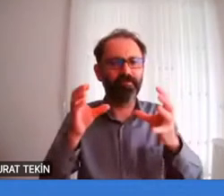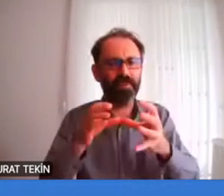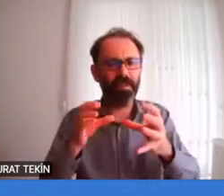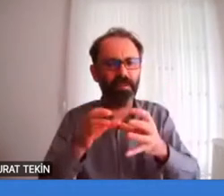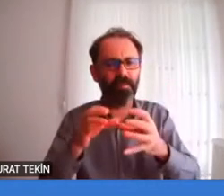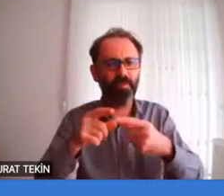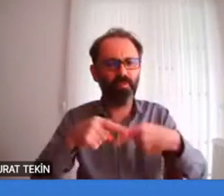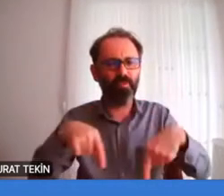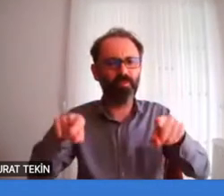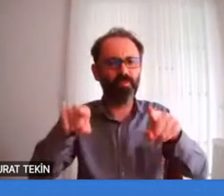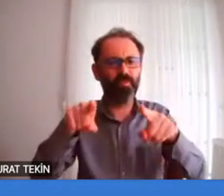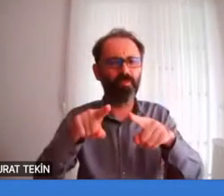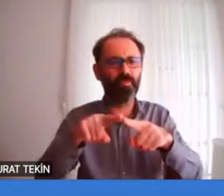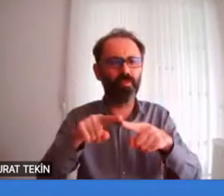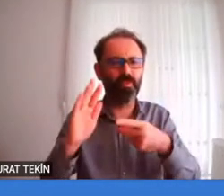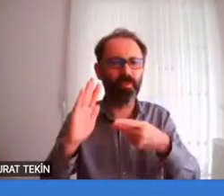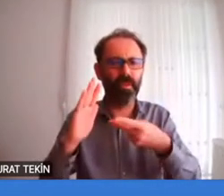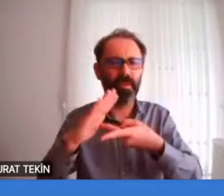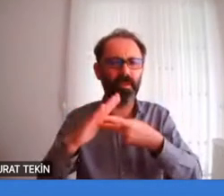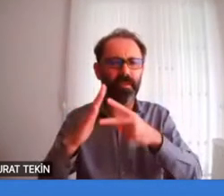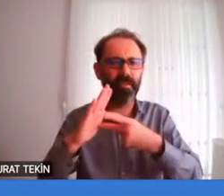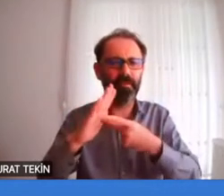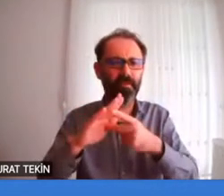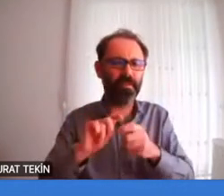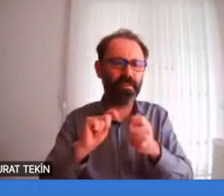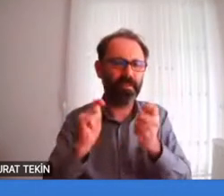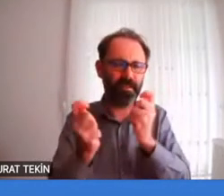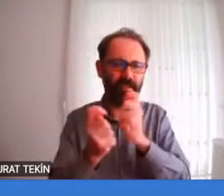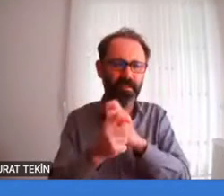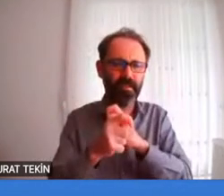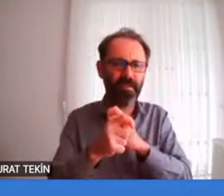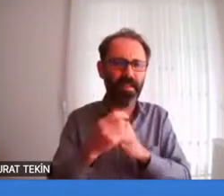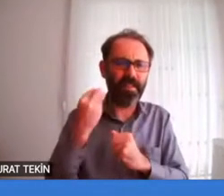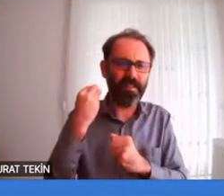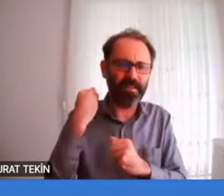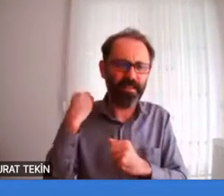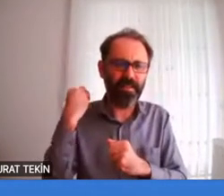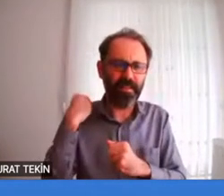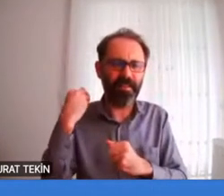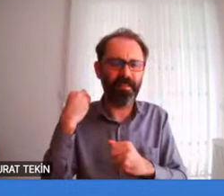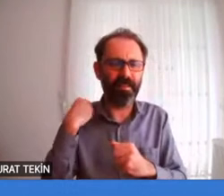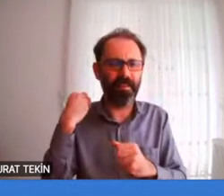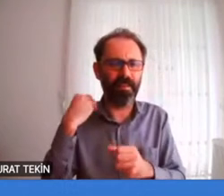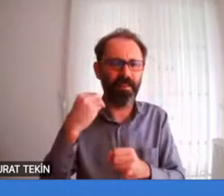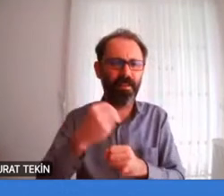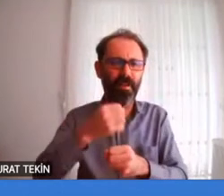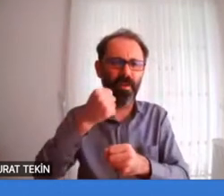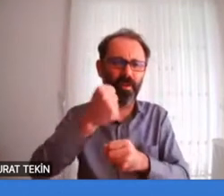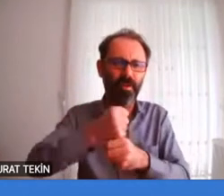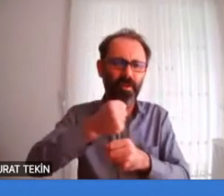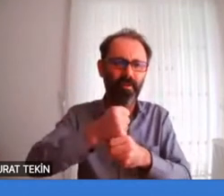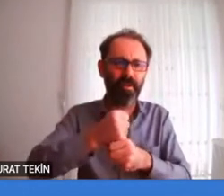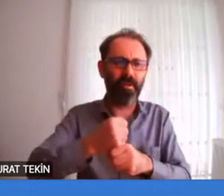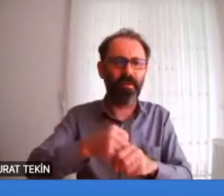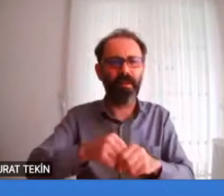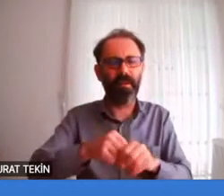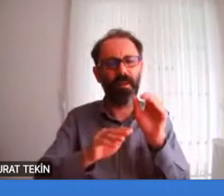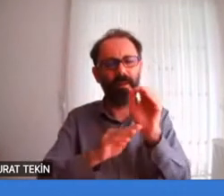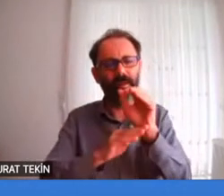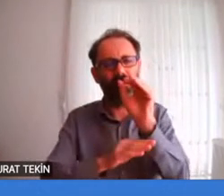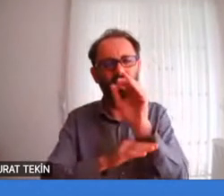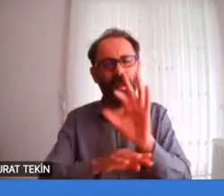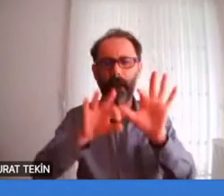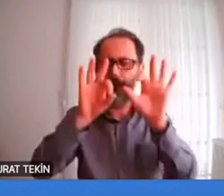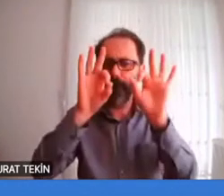aslında burayla ilgili değil birçok olaylar oldu. Aralık ayında biz göreve gelmek zorunda kaldık. Ve biz